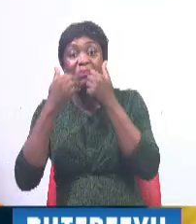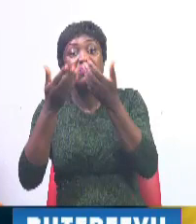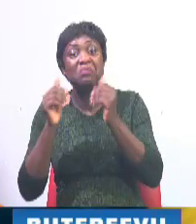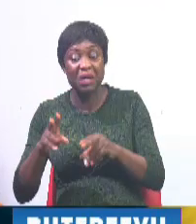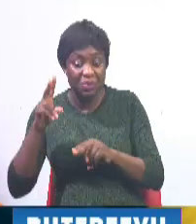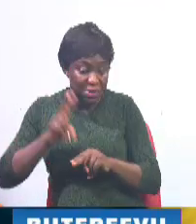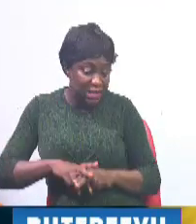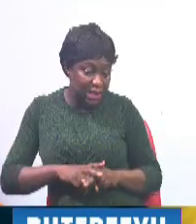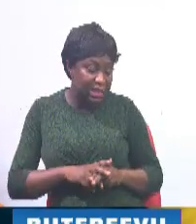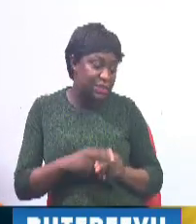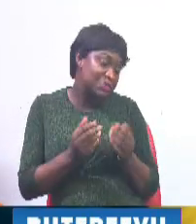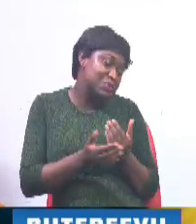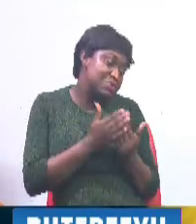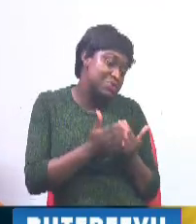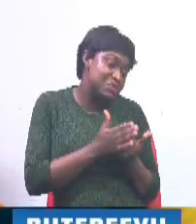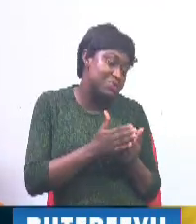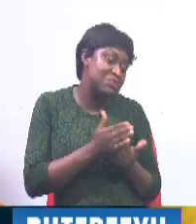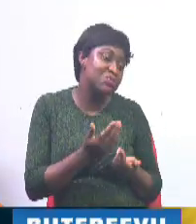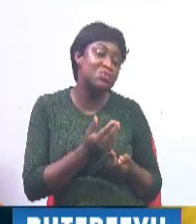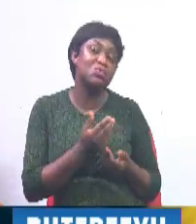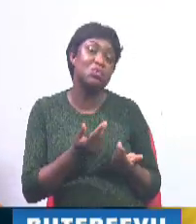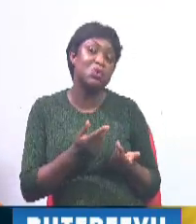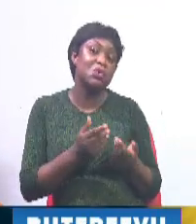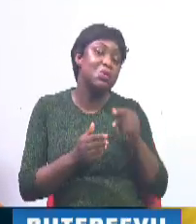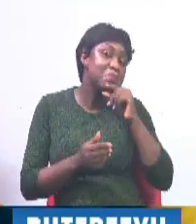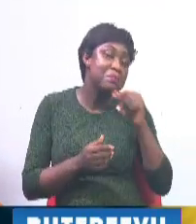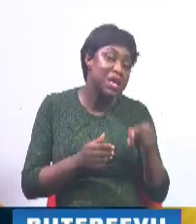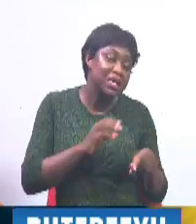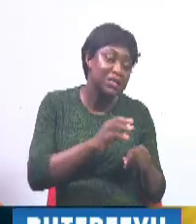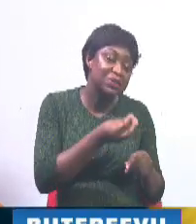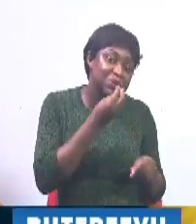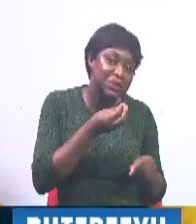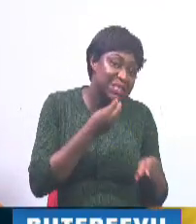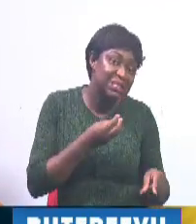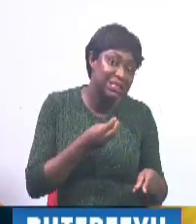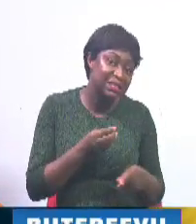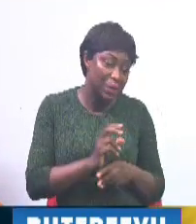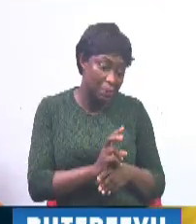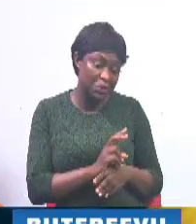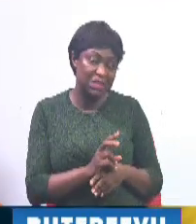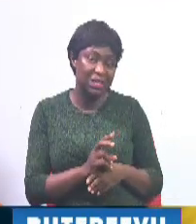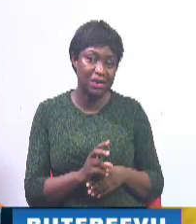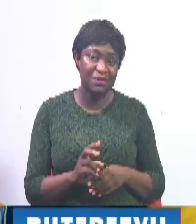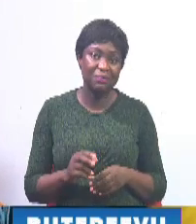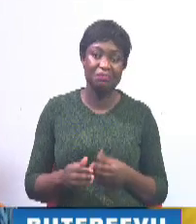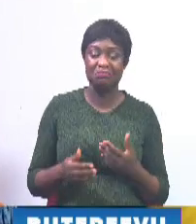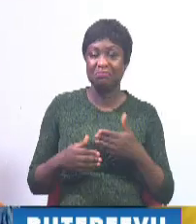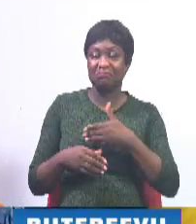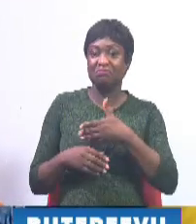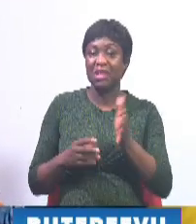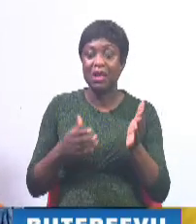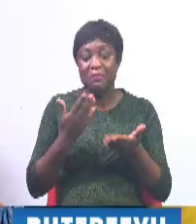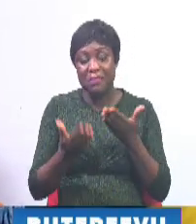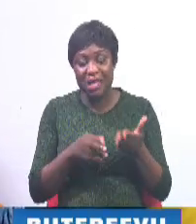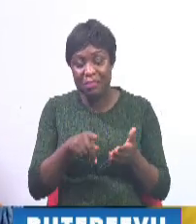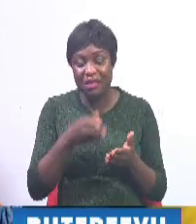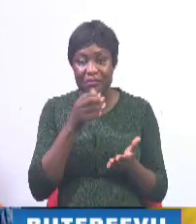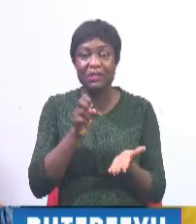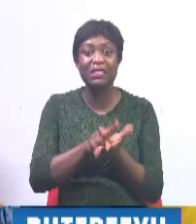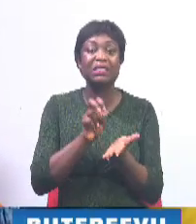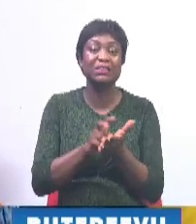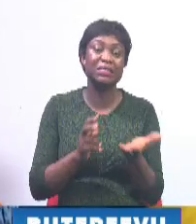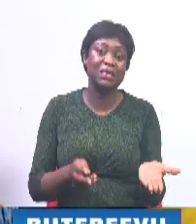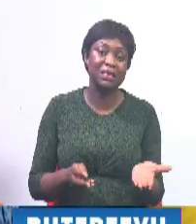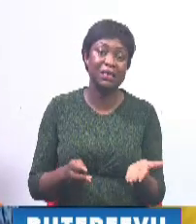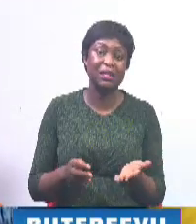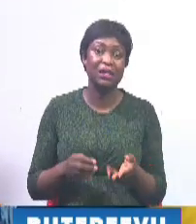alya emmere. Nagambye bazadde ensenene anti mu buwangwa abaganda nga tebakola ki tebazirya. Nekyengezaako gandi